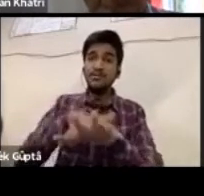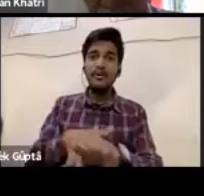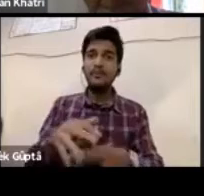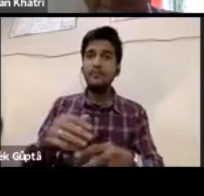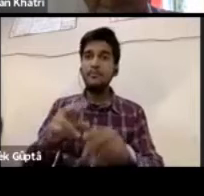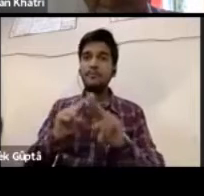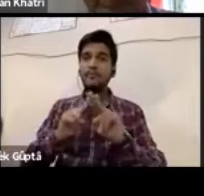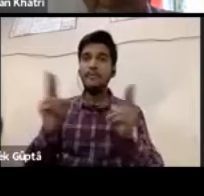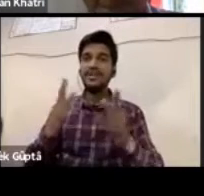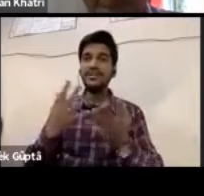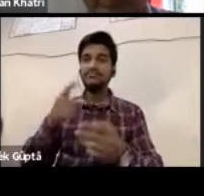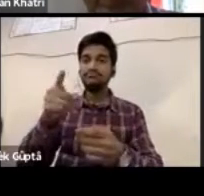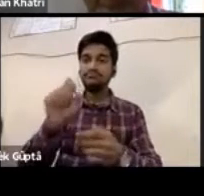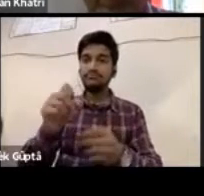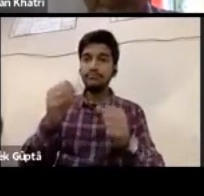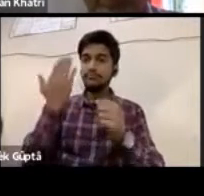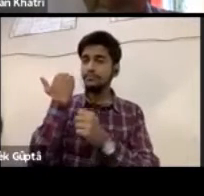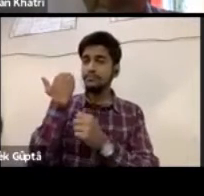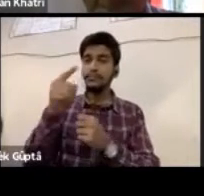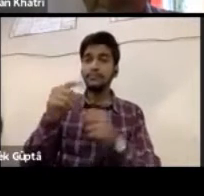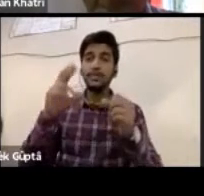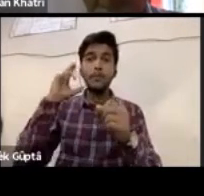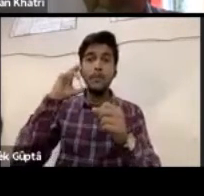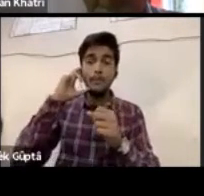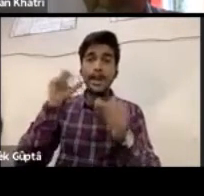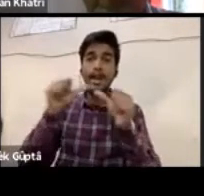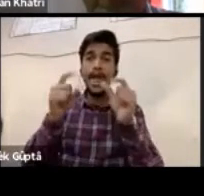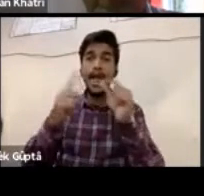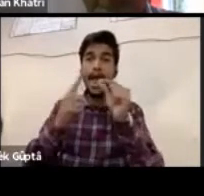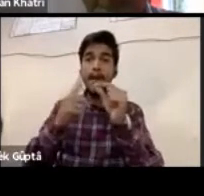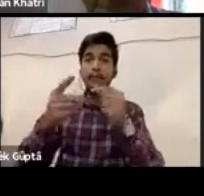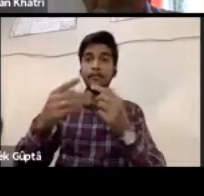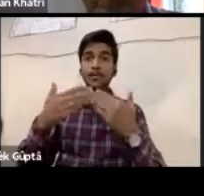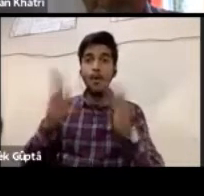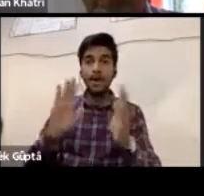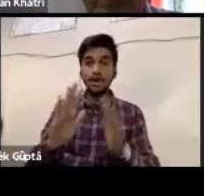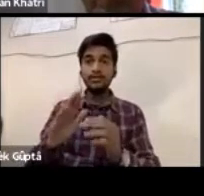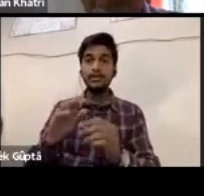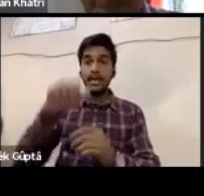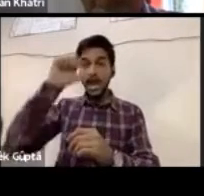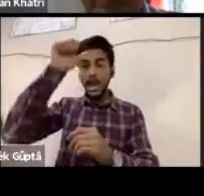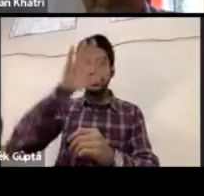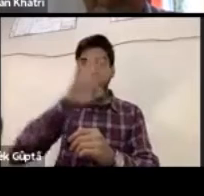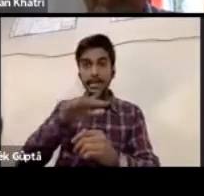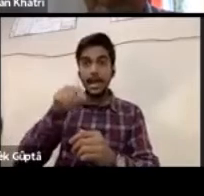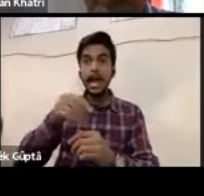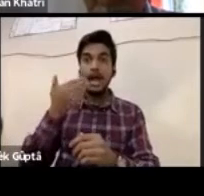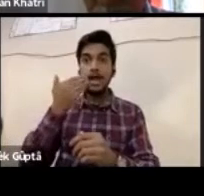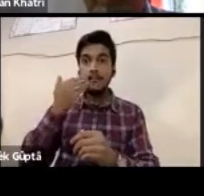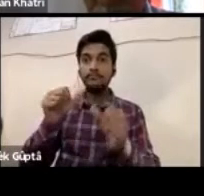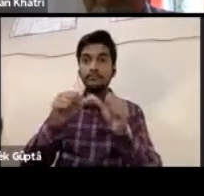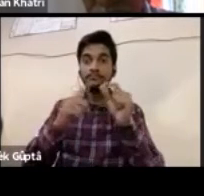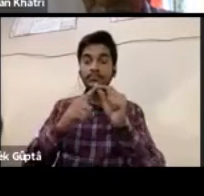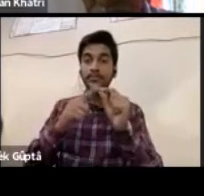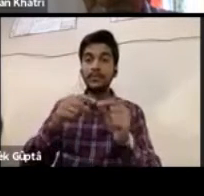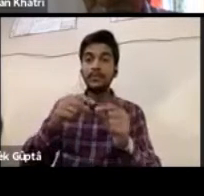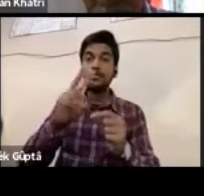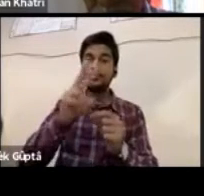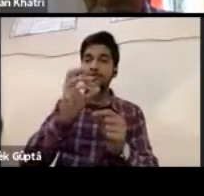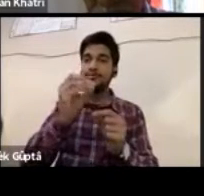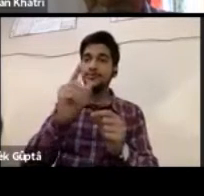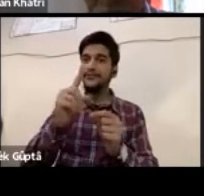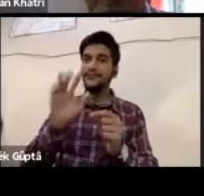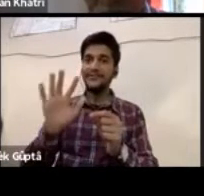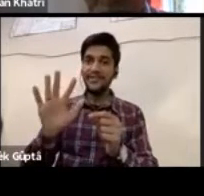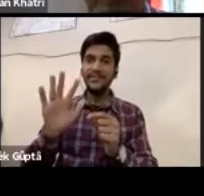डेवलप किया, इट वॉज द फर्स्ट मोबाइल ऐप फॉर पर्सन्स विद डिसेबिलिटीज इन इंडिया इन 2015. तो उसके लिए